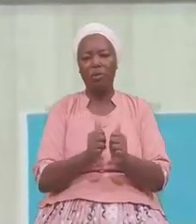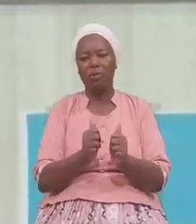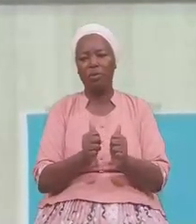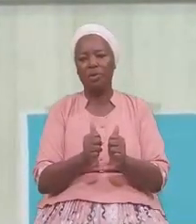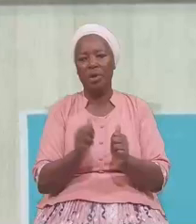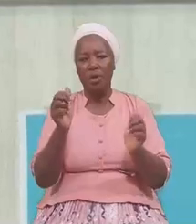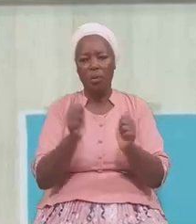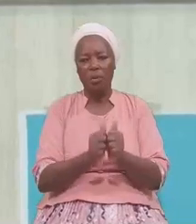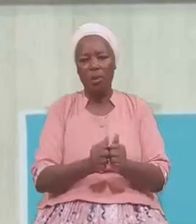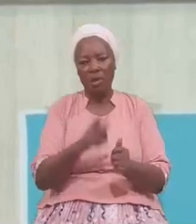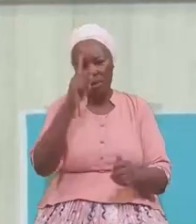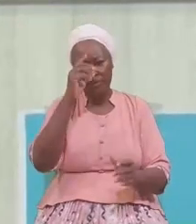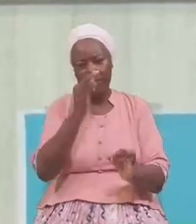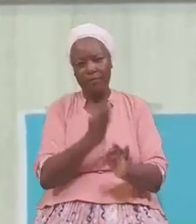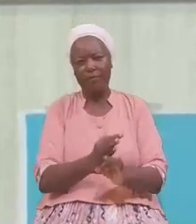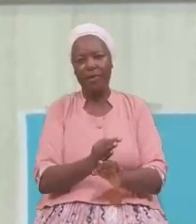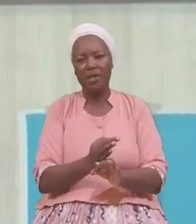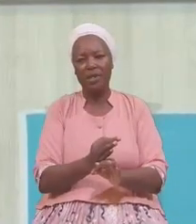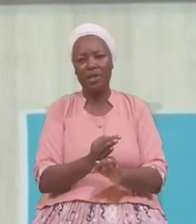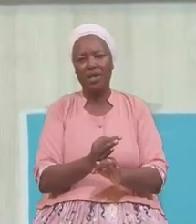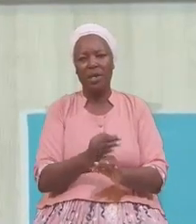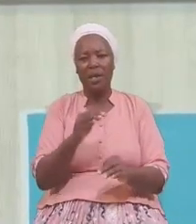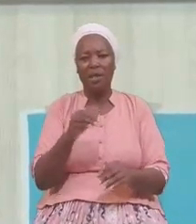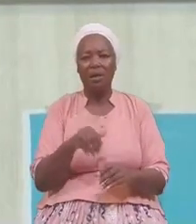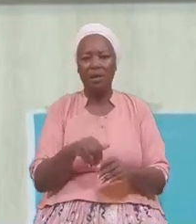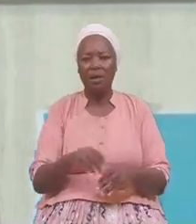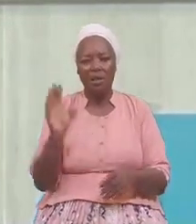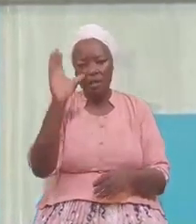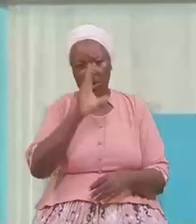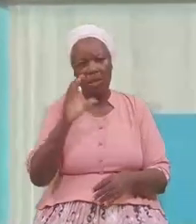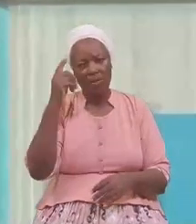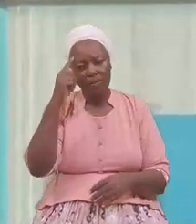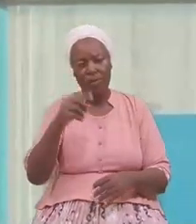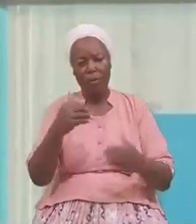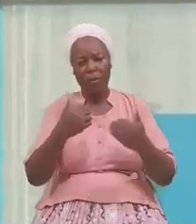foi en vue pour en vue de la possession.